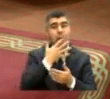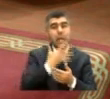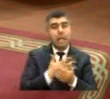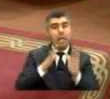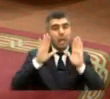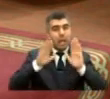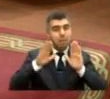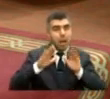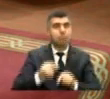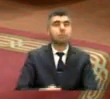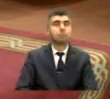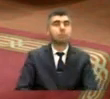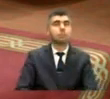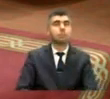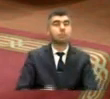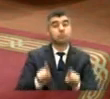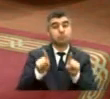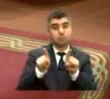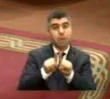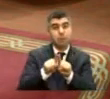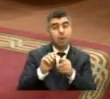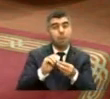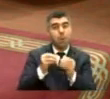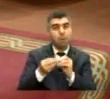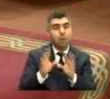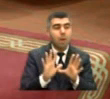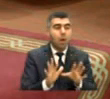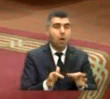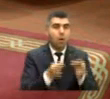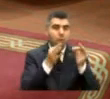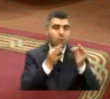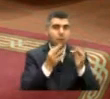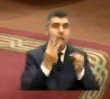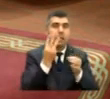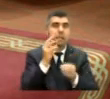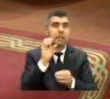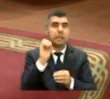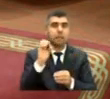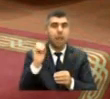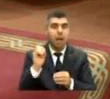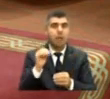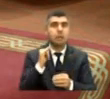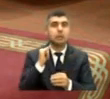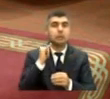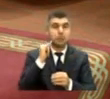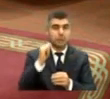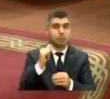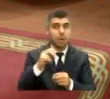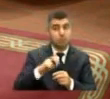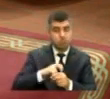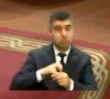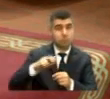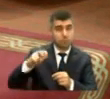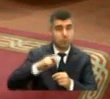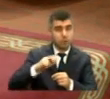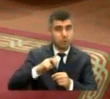دائما كيقول لنا مشكل كيفاش اننا يعني معيار اختيار واحد 300 خصهم دائما يمشيوا لانهم باش يتدربوا، والا ما